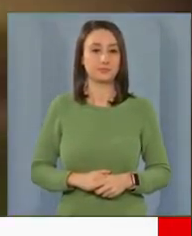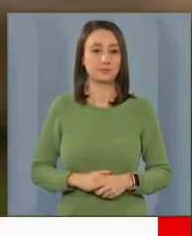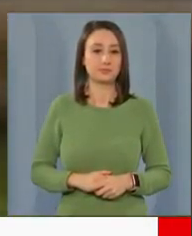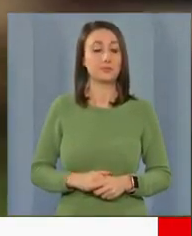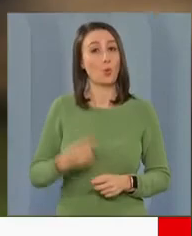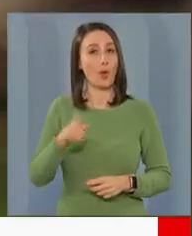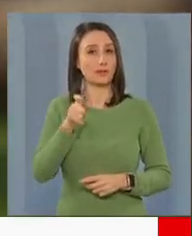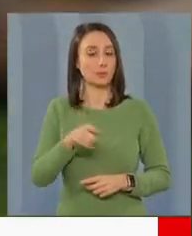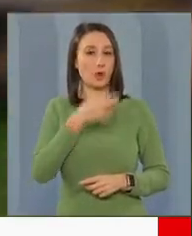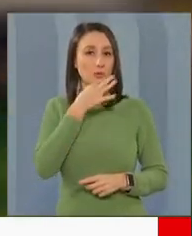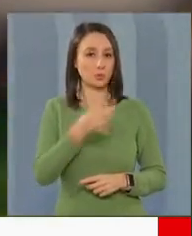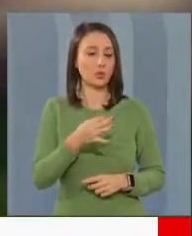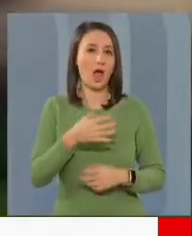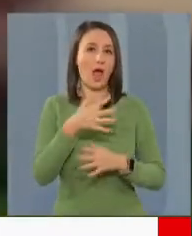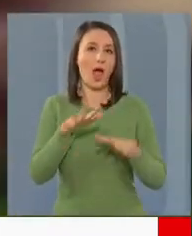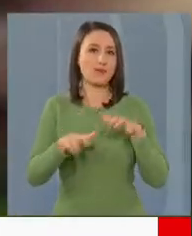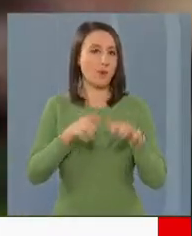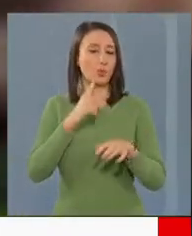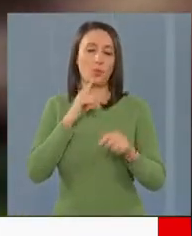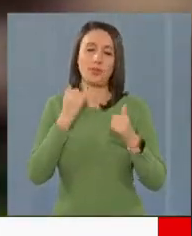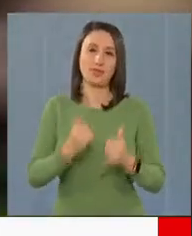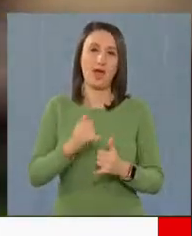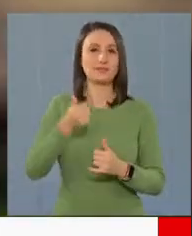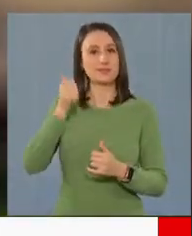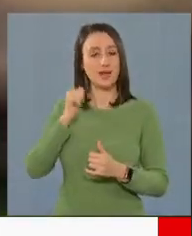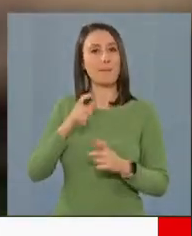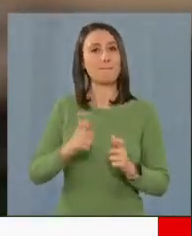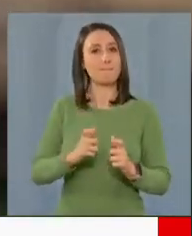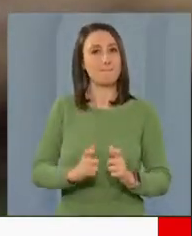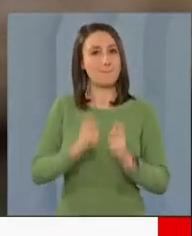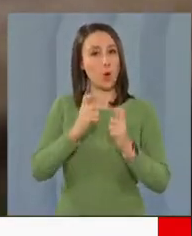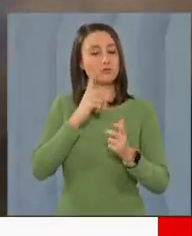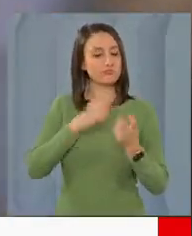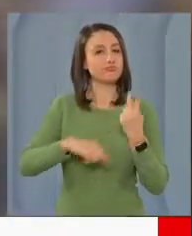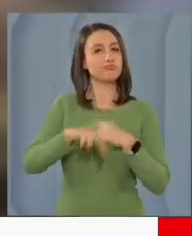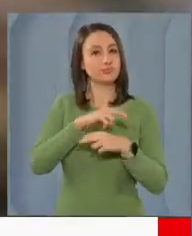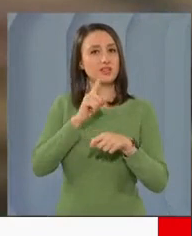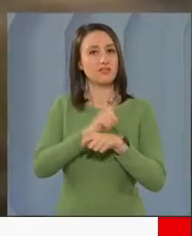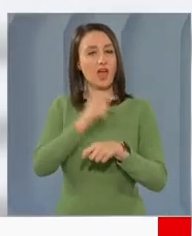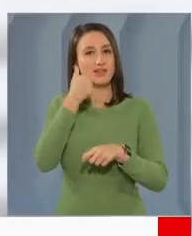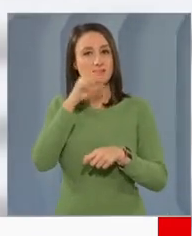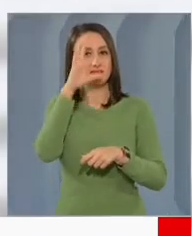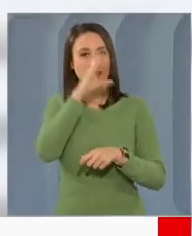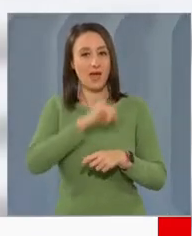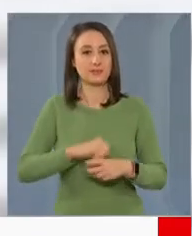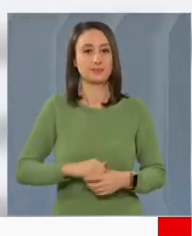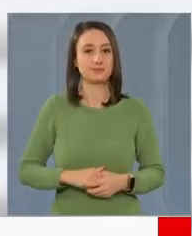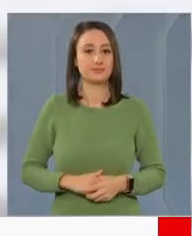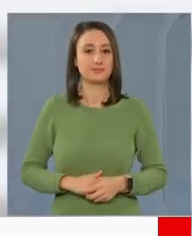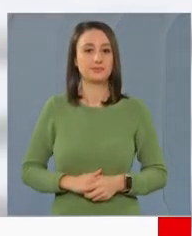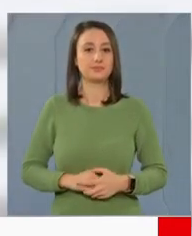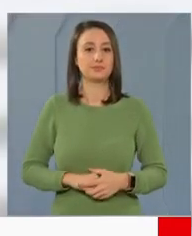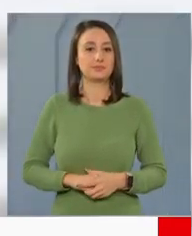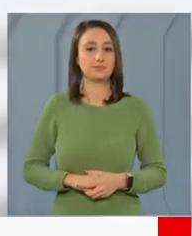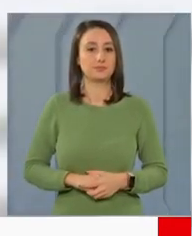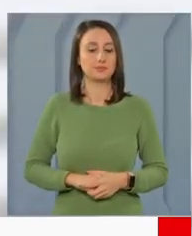altă persoană spune că animalul nu se află de azi de ieri printre blocuri și ar da târcoale în fiecare seară. Este de mult timp printre